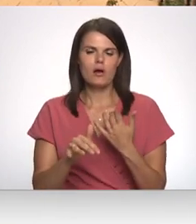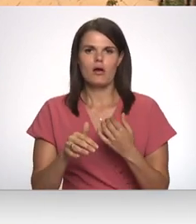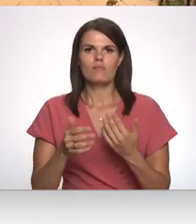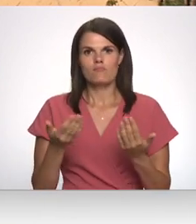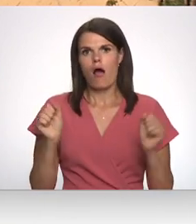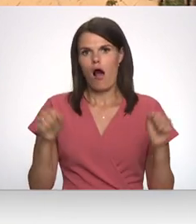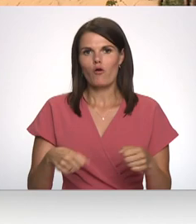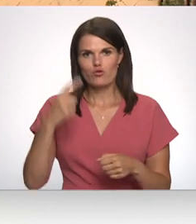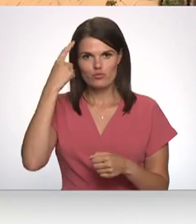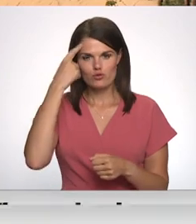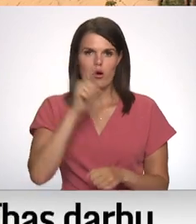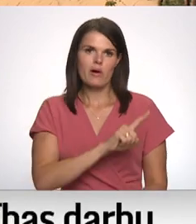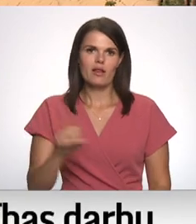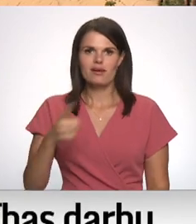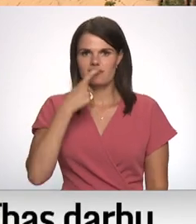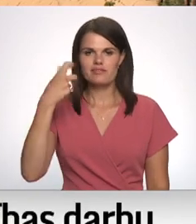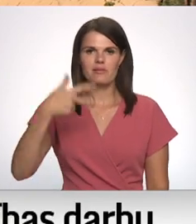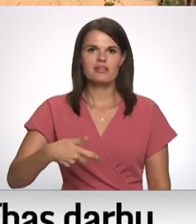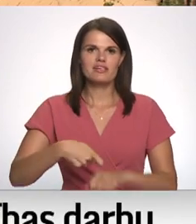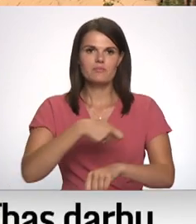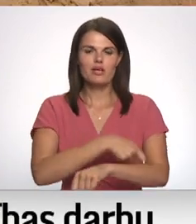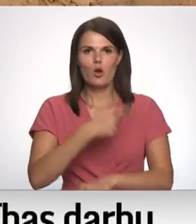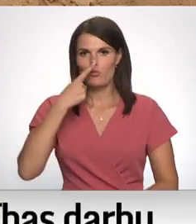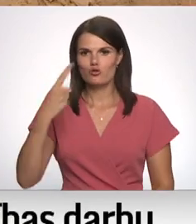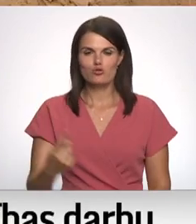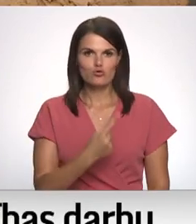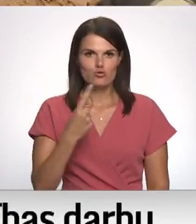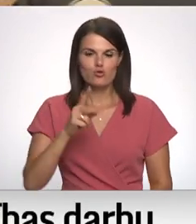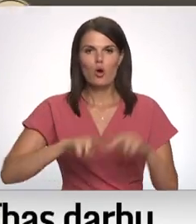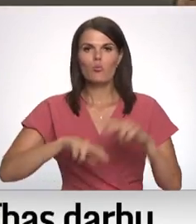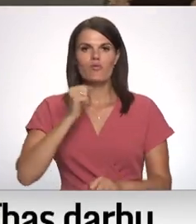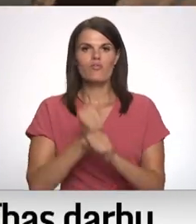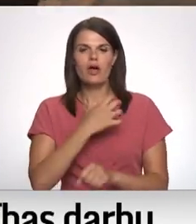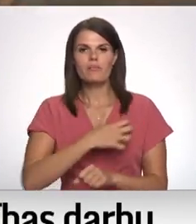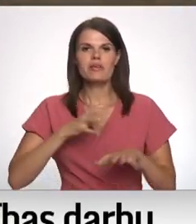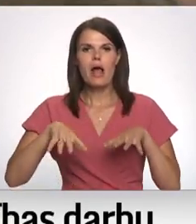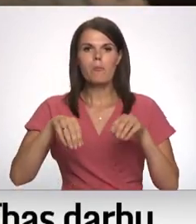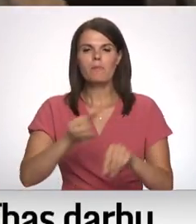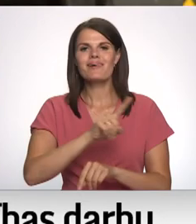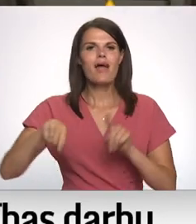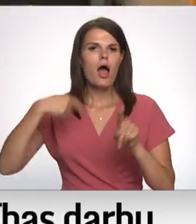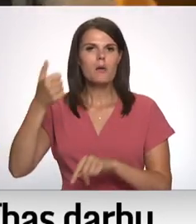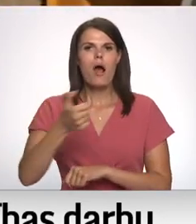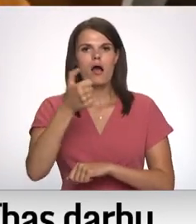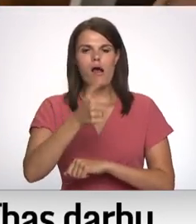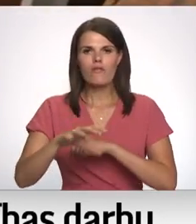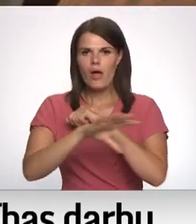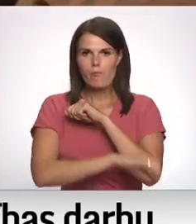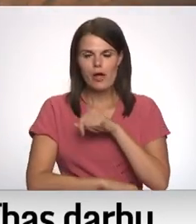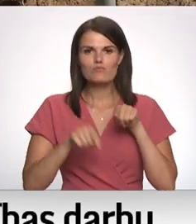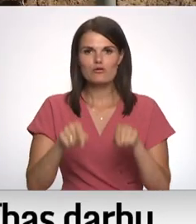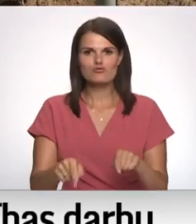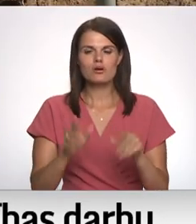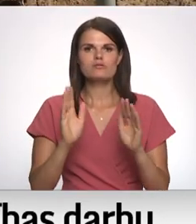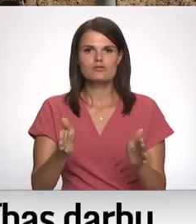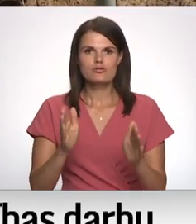braukšanas ātrums varētu būt arī līdz 130 km stundā. Būvdarbi jāpabeidz līdz nākamā gada beigām. Ķekavas apvedceļš to